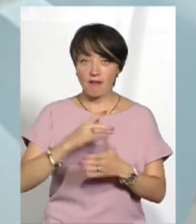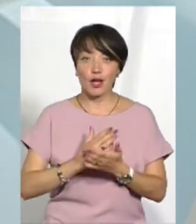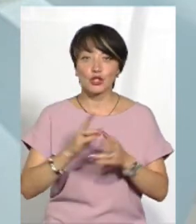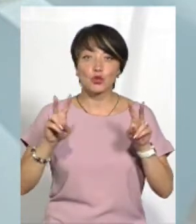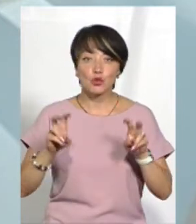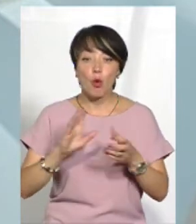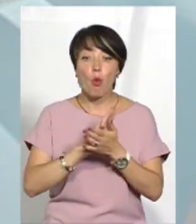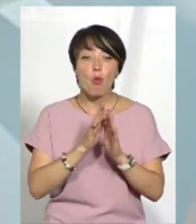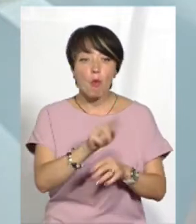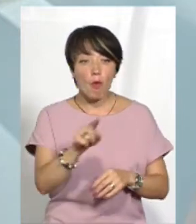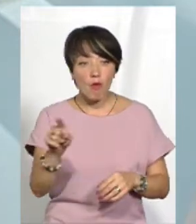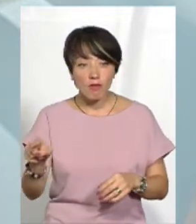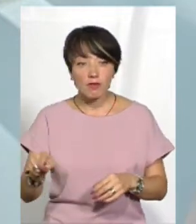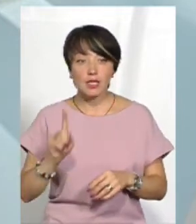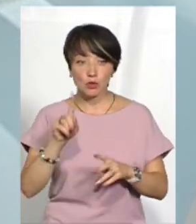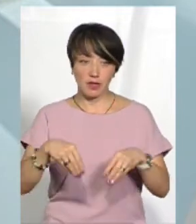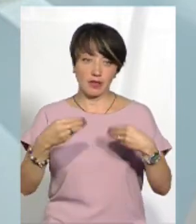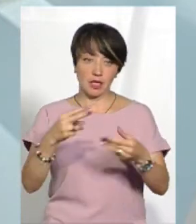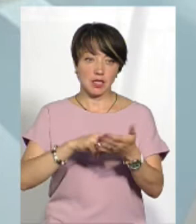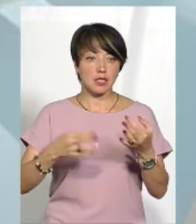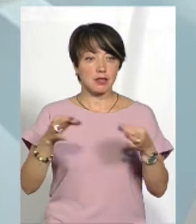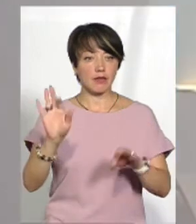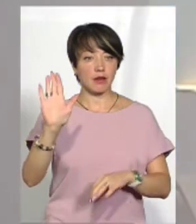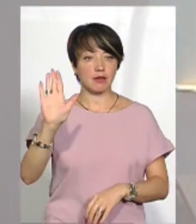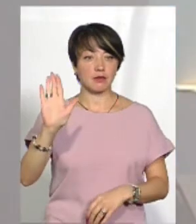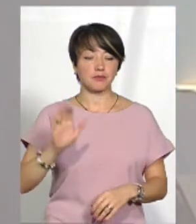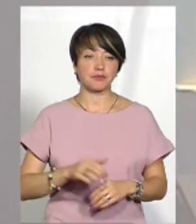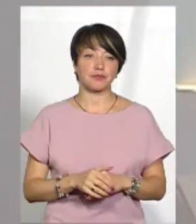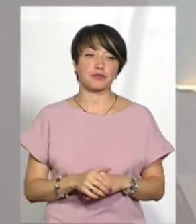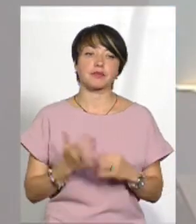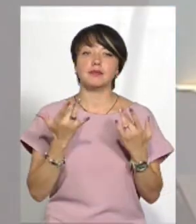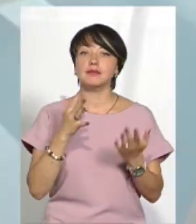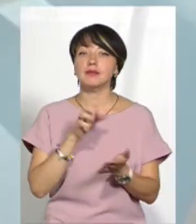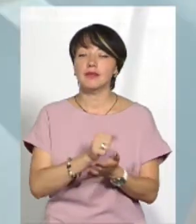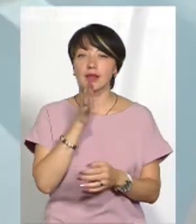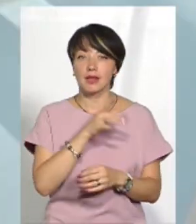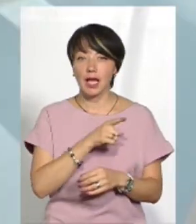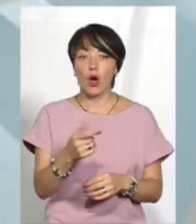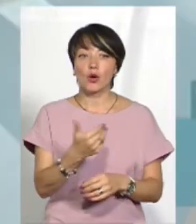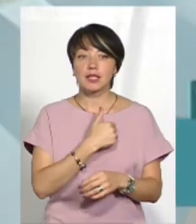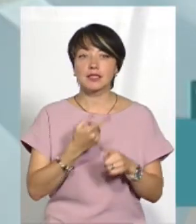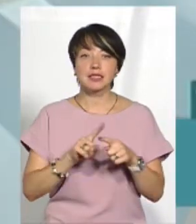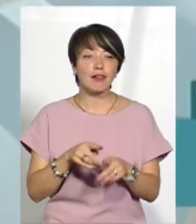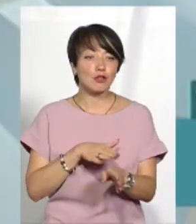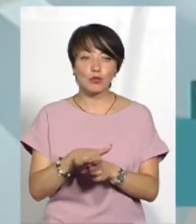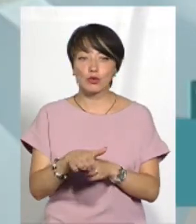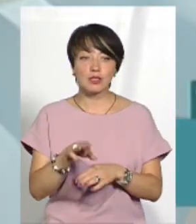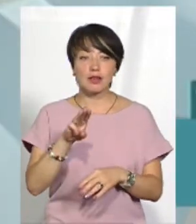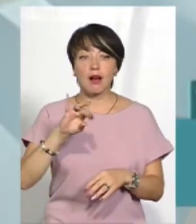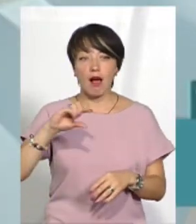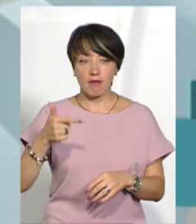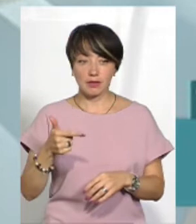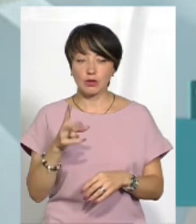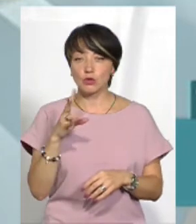Державіаслужби умови, і тоді видається сертифікат. Скільки це займе часу? Я хотів, щоб це вже відбулося в